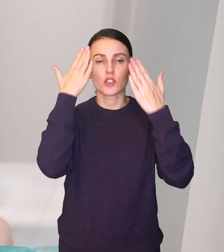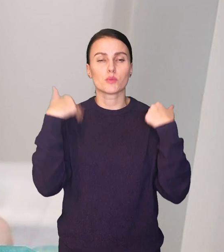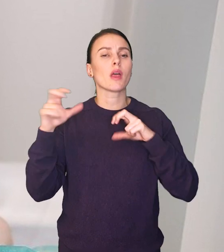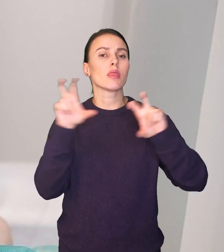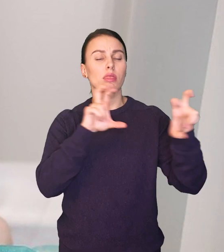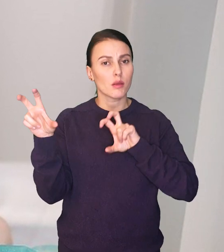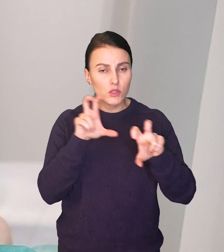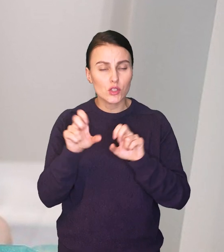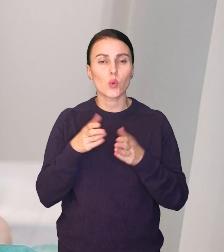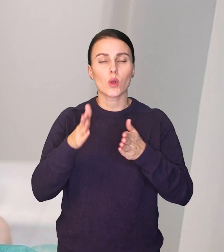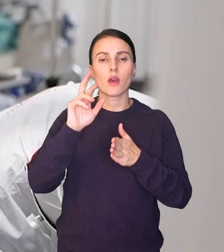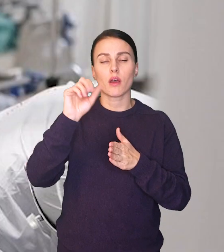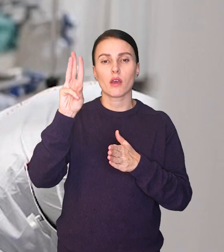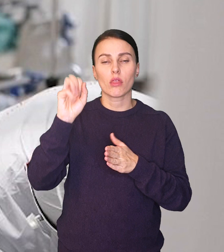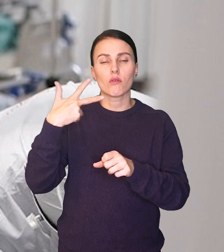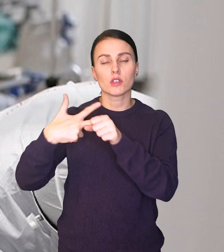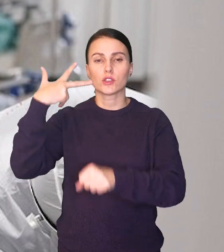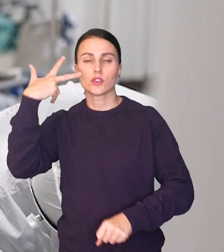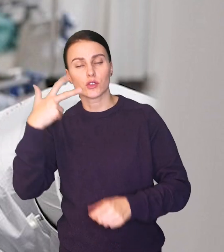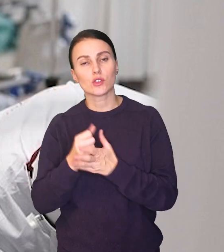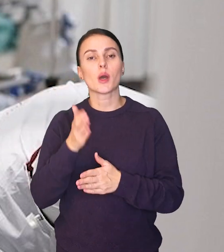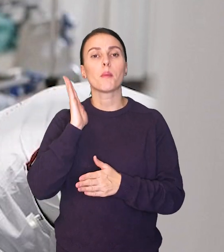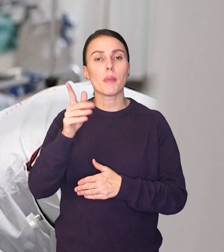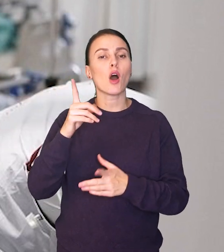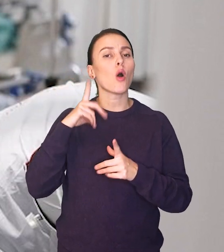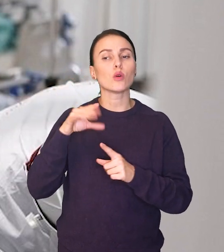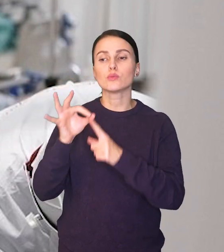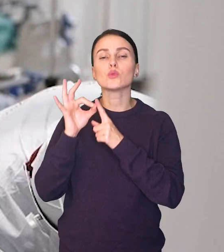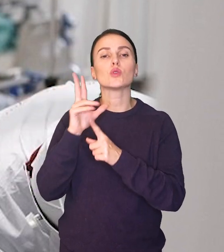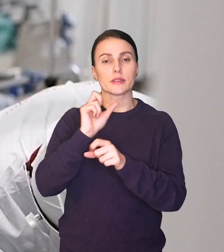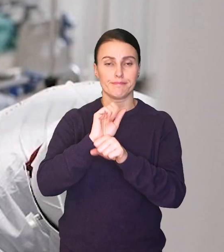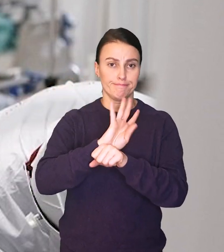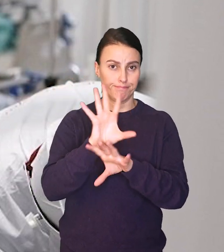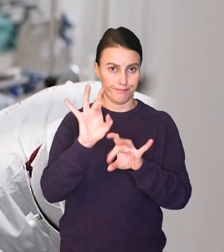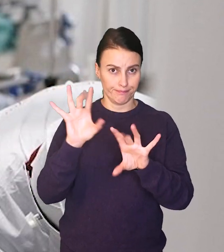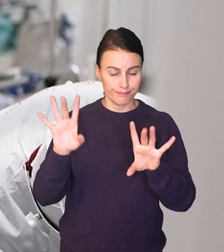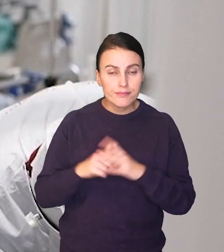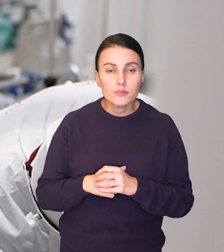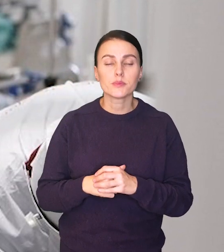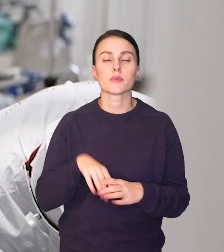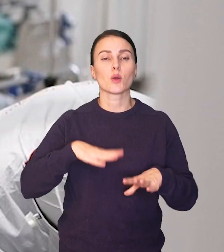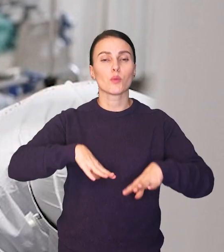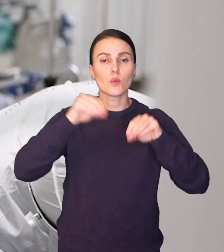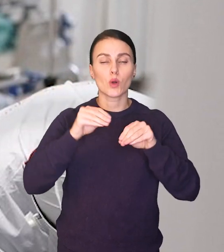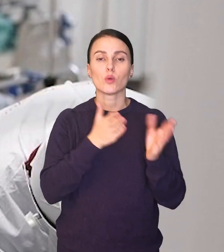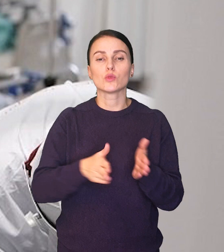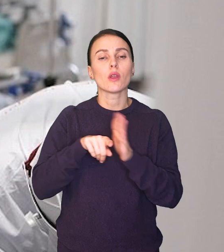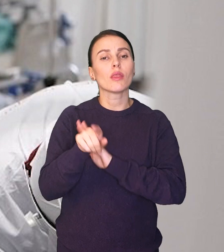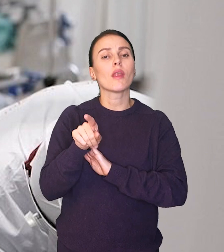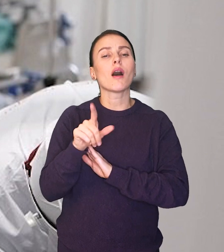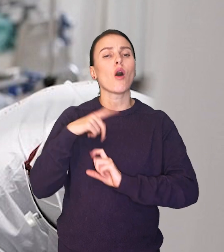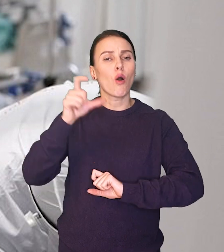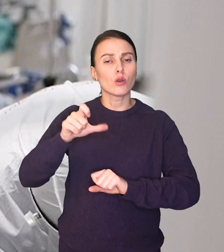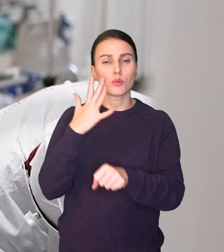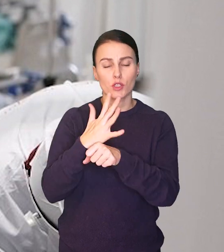wznowił szpital tymczasowy przy ulicy Rakietowej 33. Będą tam kierowani chorzy na COVID-19. Na początek przygotowano dla